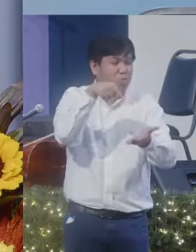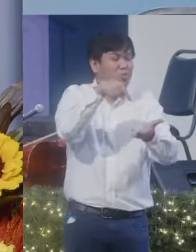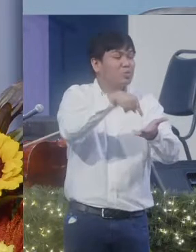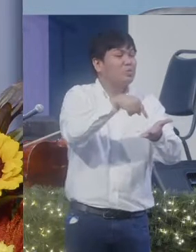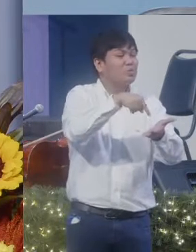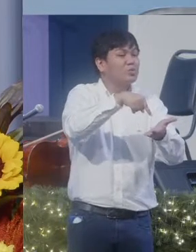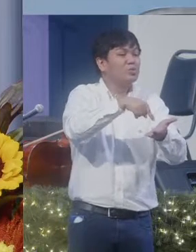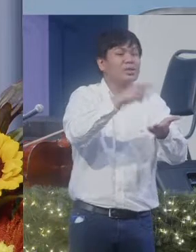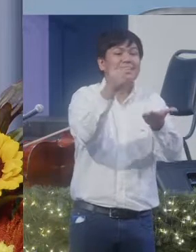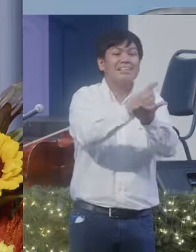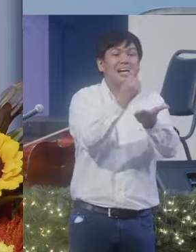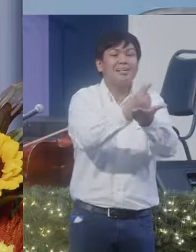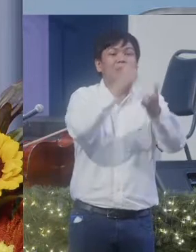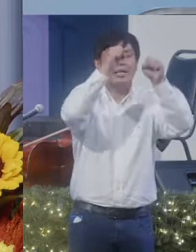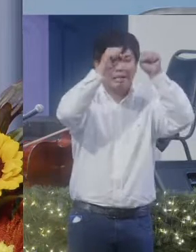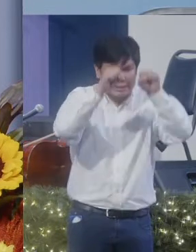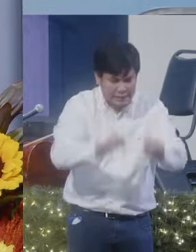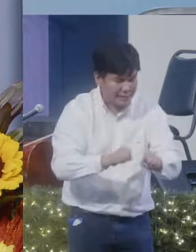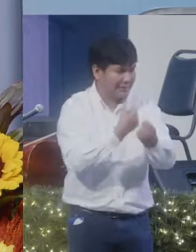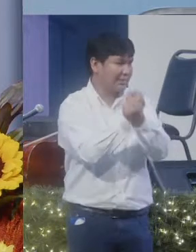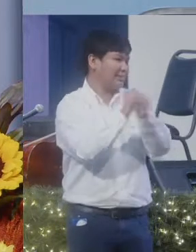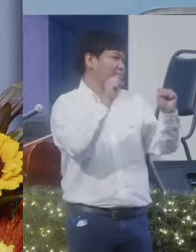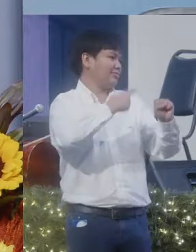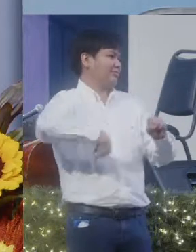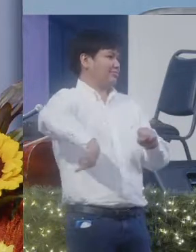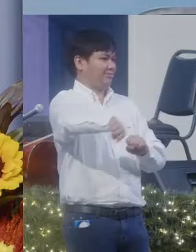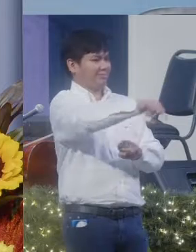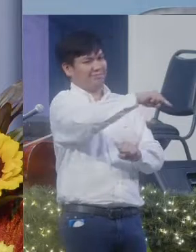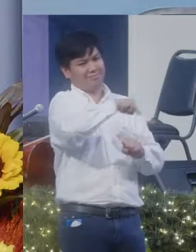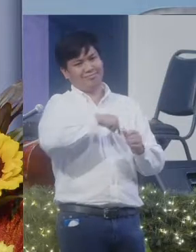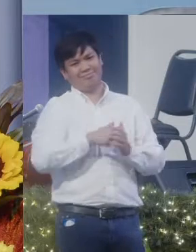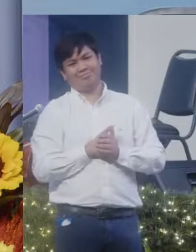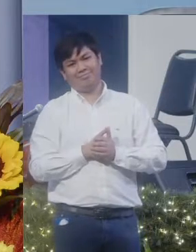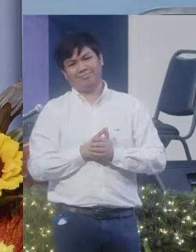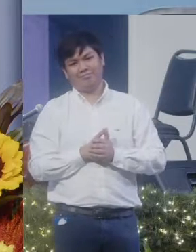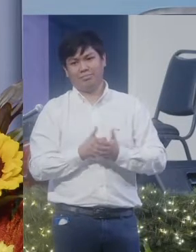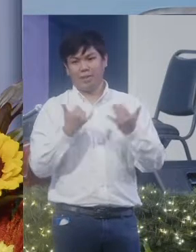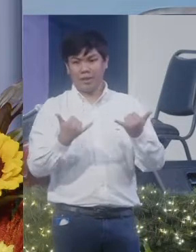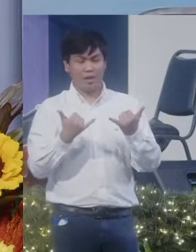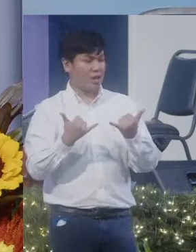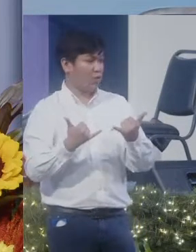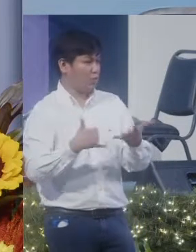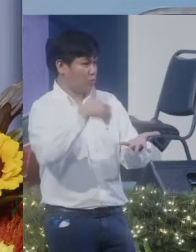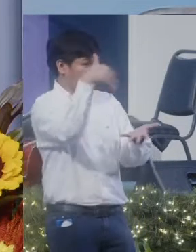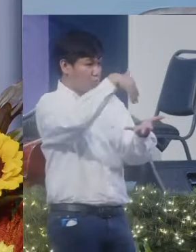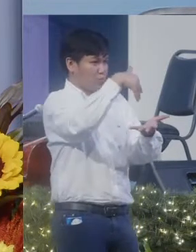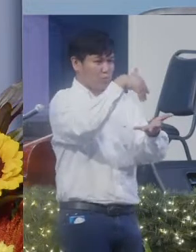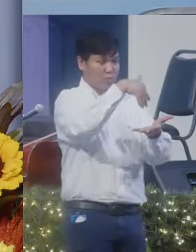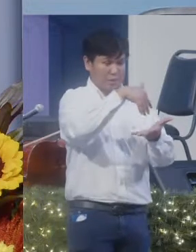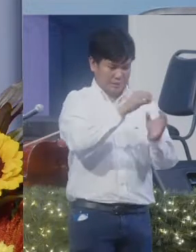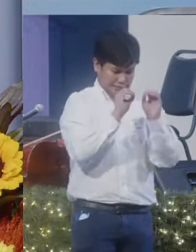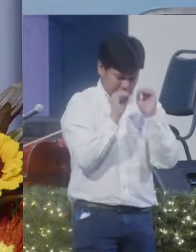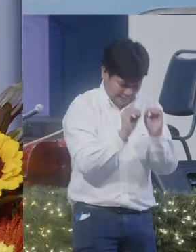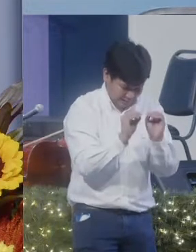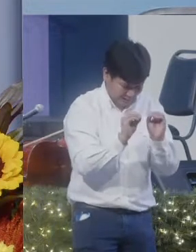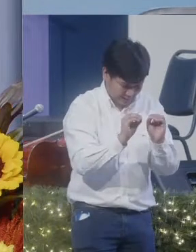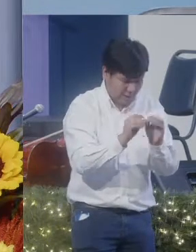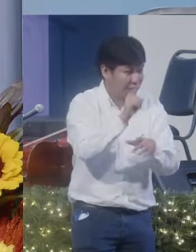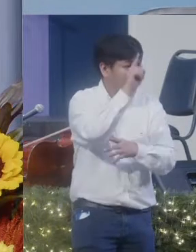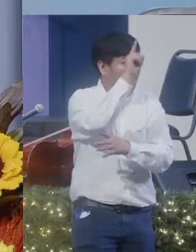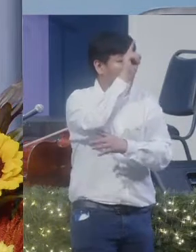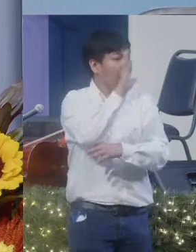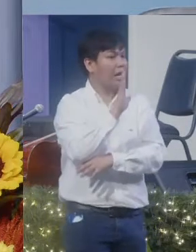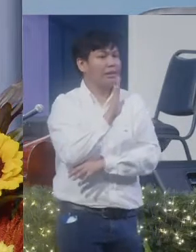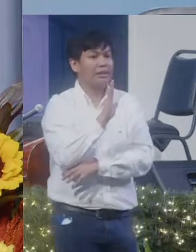ang kapangyarihan sa kaligtasan. Pangalawa, makikita natin na ang makapangyarihang pagtuturo ng salita ng